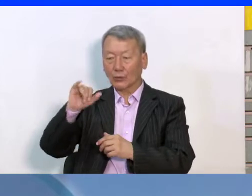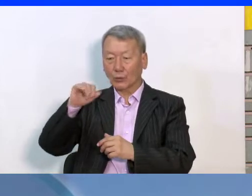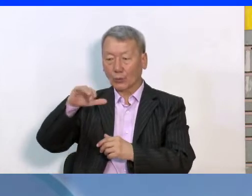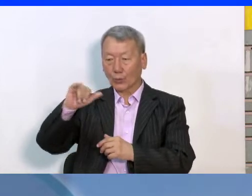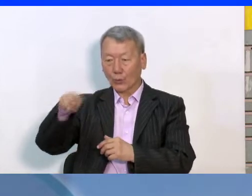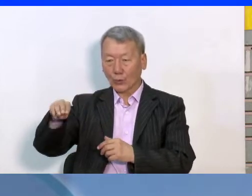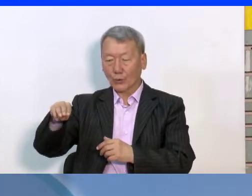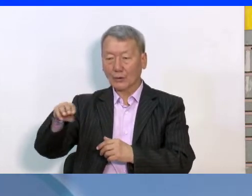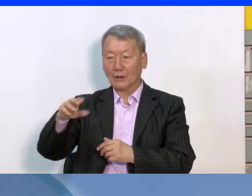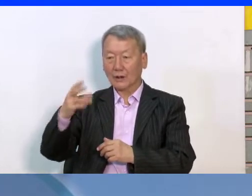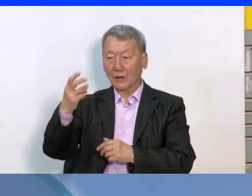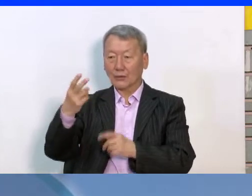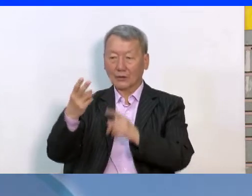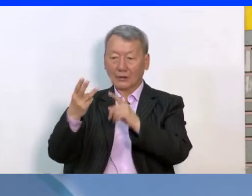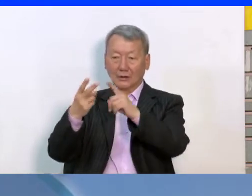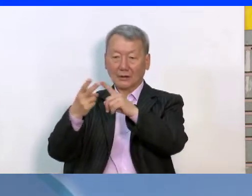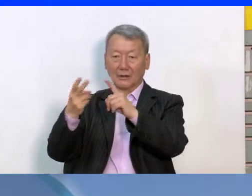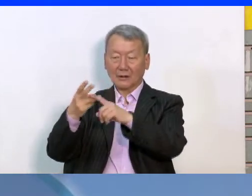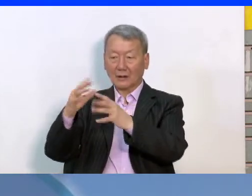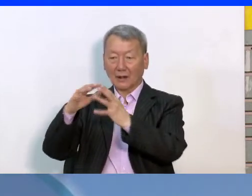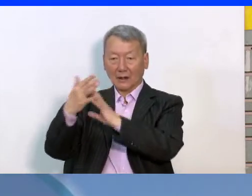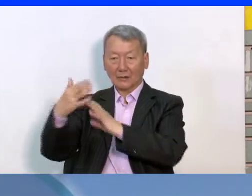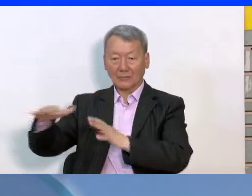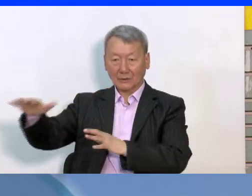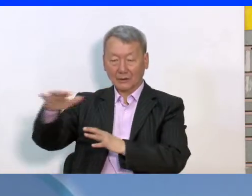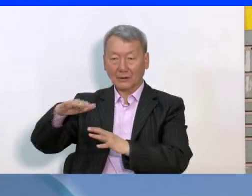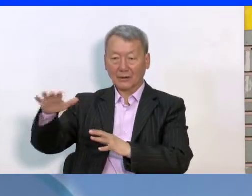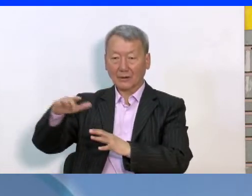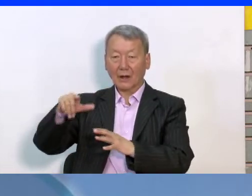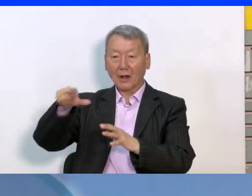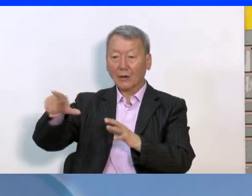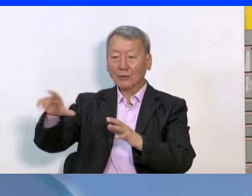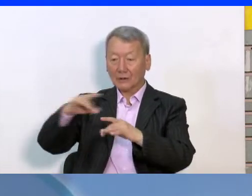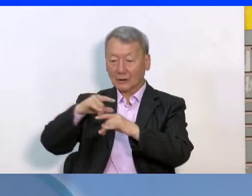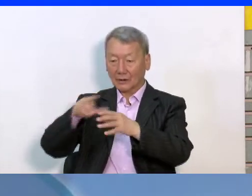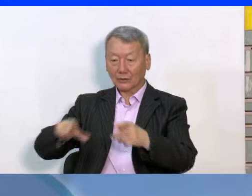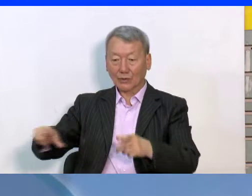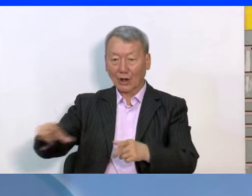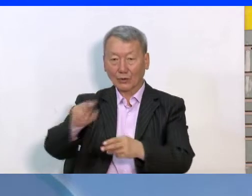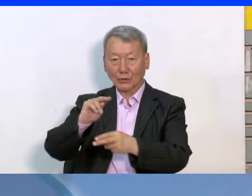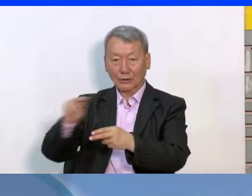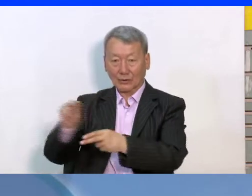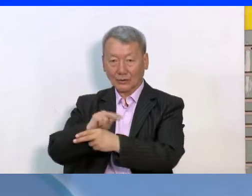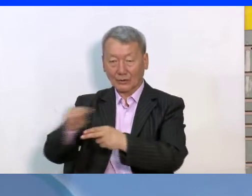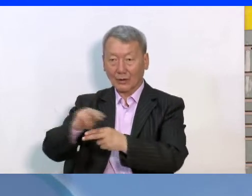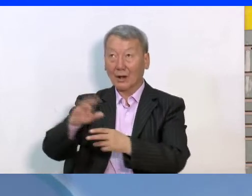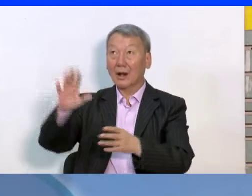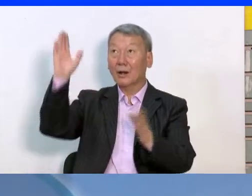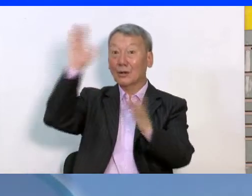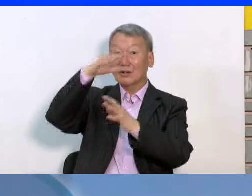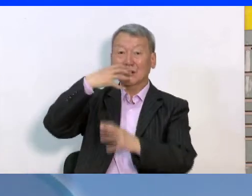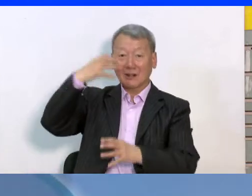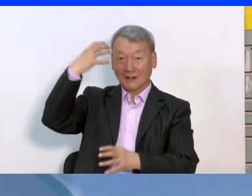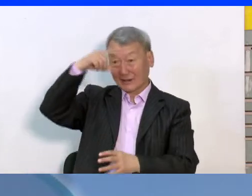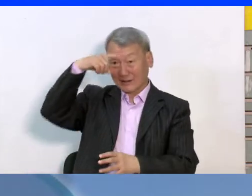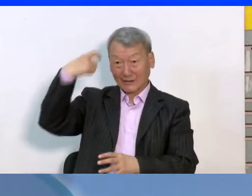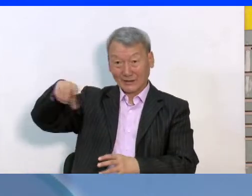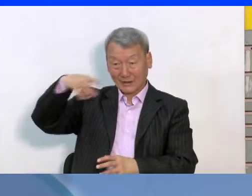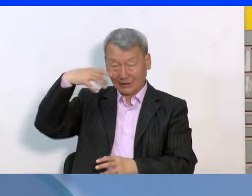дагы 2 айыл, 3 айылда асфальт жол салынган болчу. Анан күндүн ысыгына байланыштуу